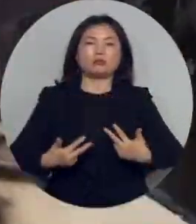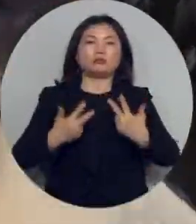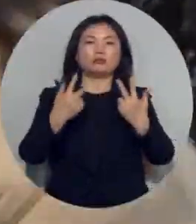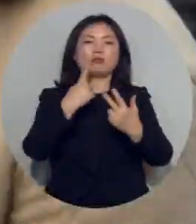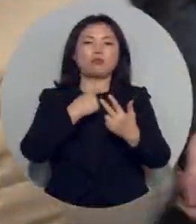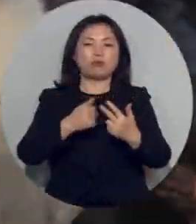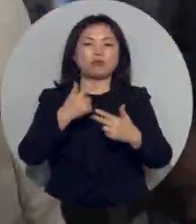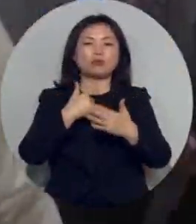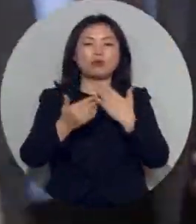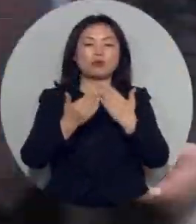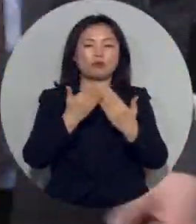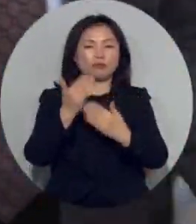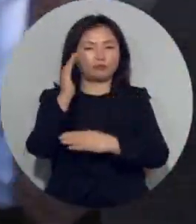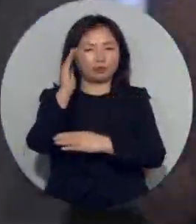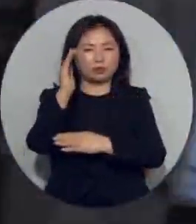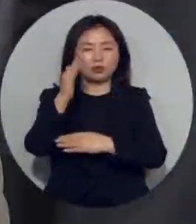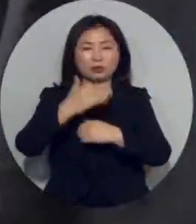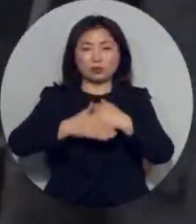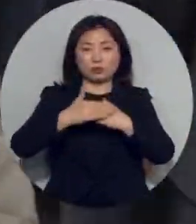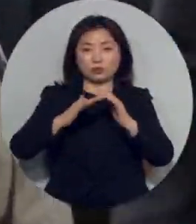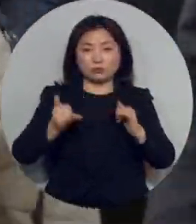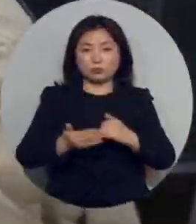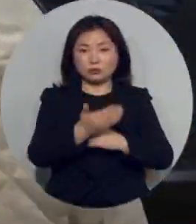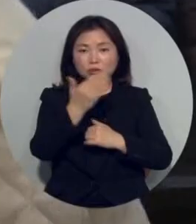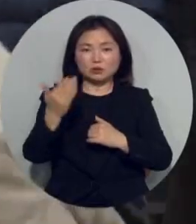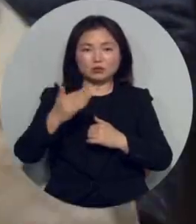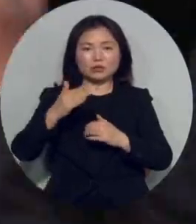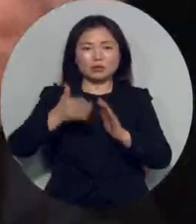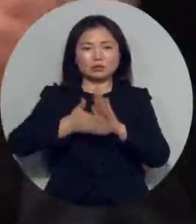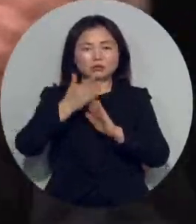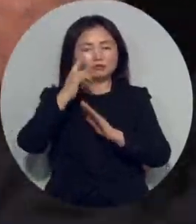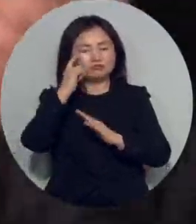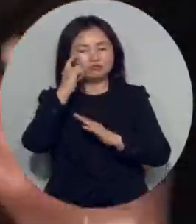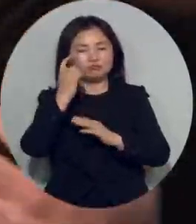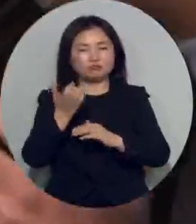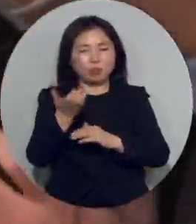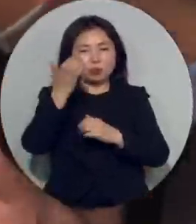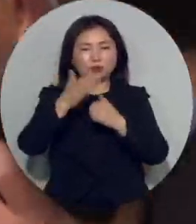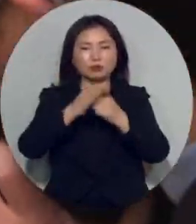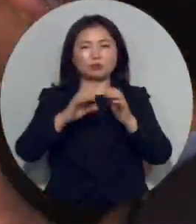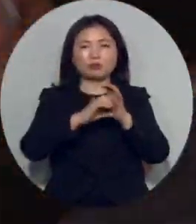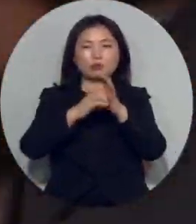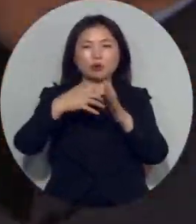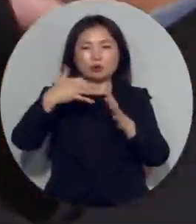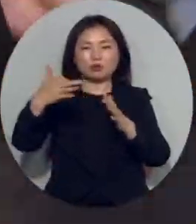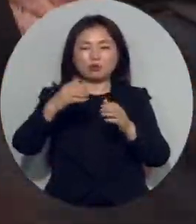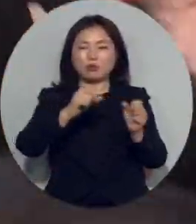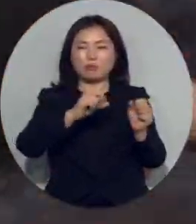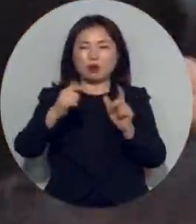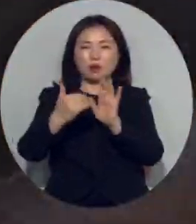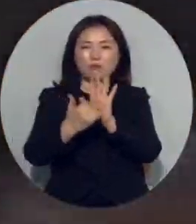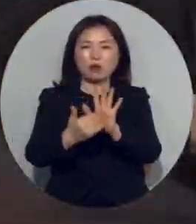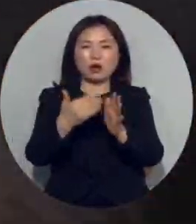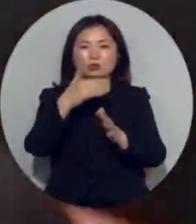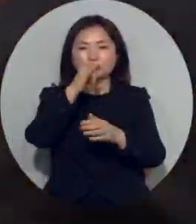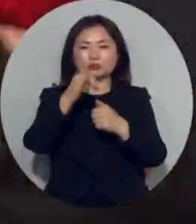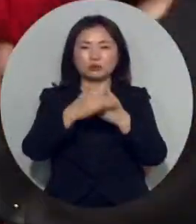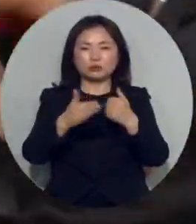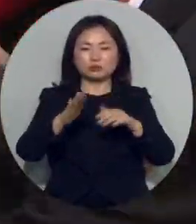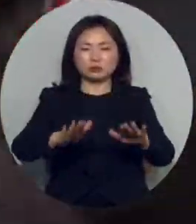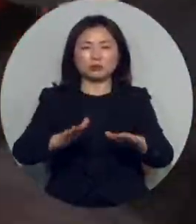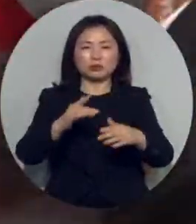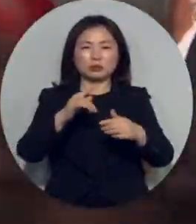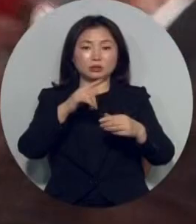했던 경험을 얘기하며 대구 시민들의 높은 시민의식이 당시 코로나19 대확산을 막을 수 있었다고